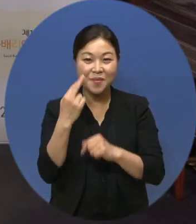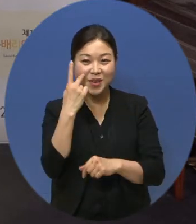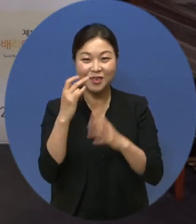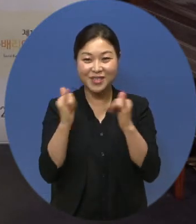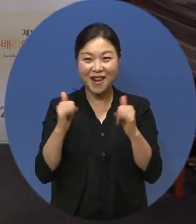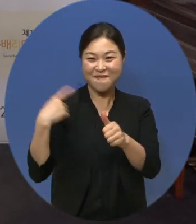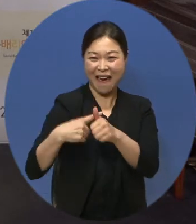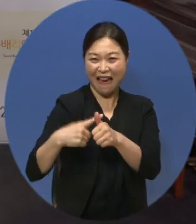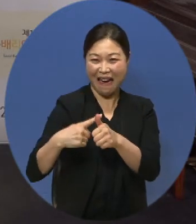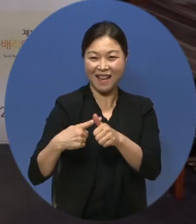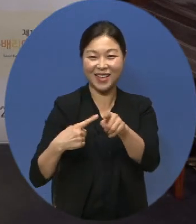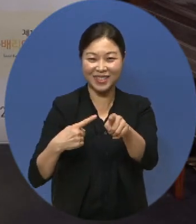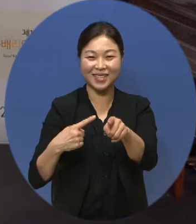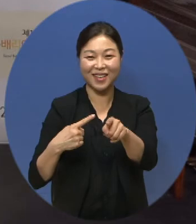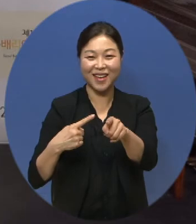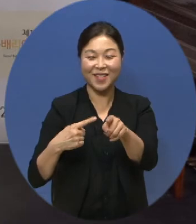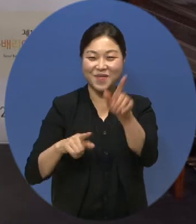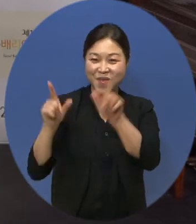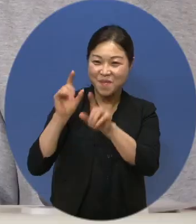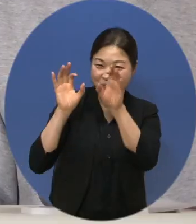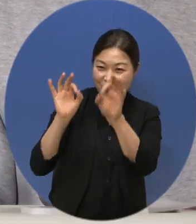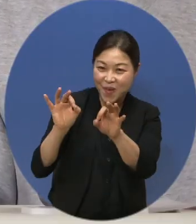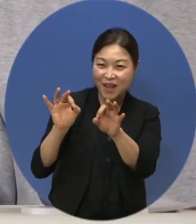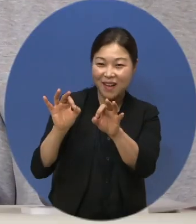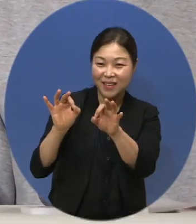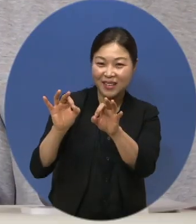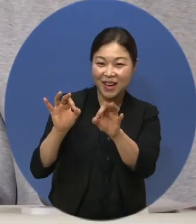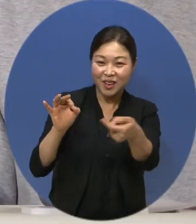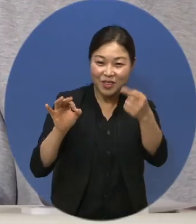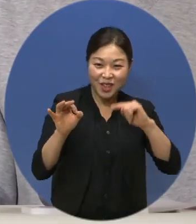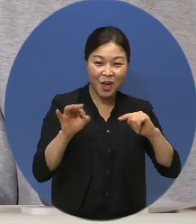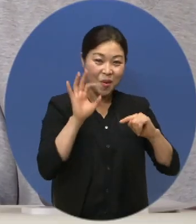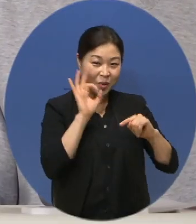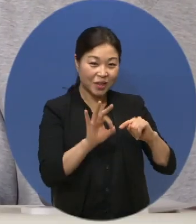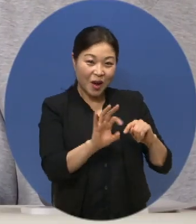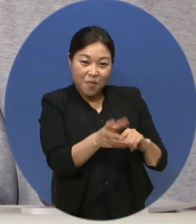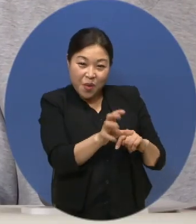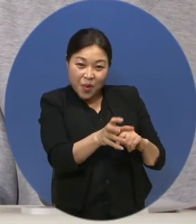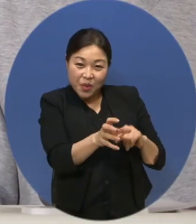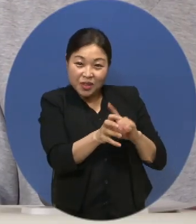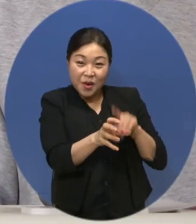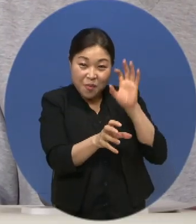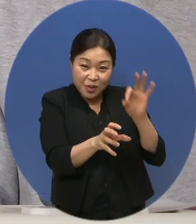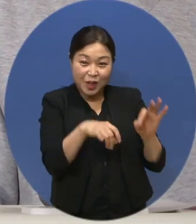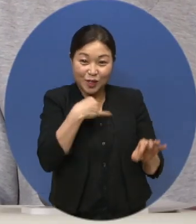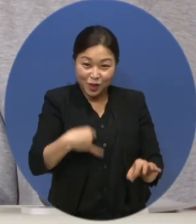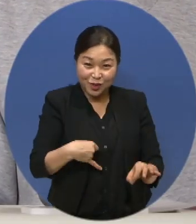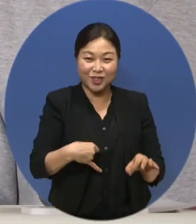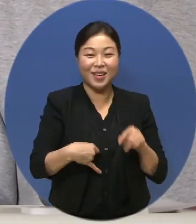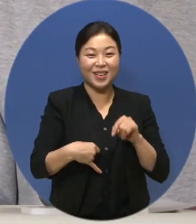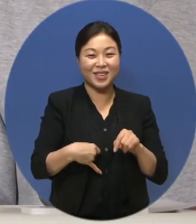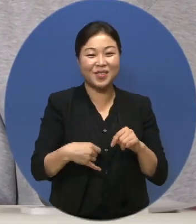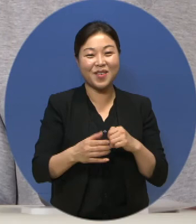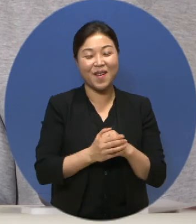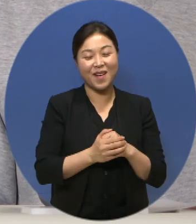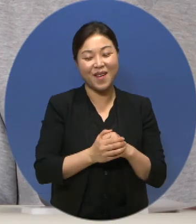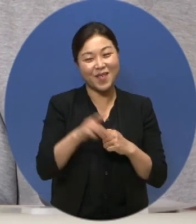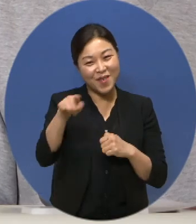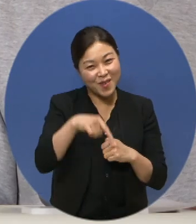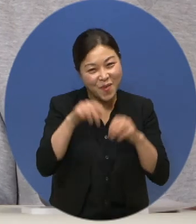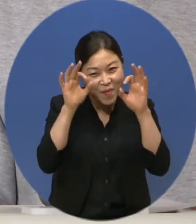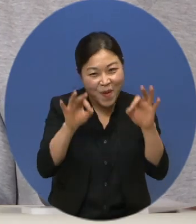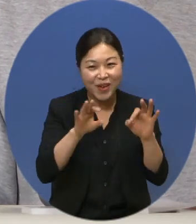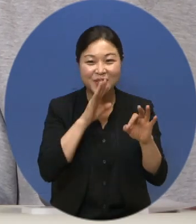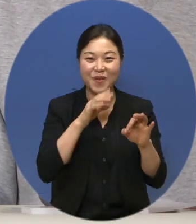미국 사람들 이제 막 이렇게 욕을 하는데 알고 보니까 그 뒤에 모터인가요? 그거는 또 차이나고 그런 또 깨알 재미들이